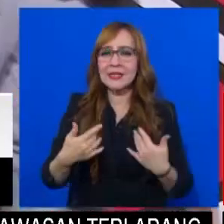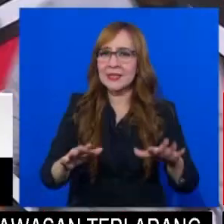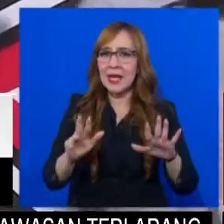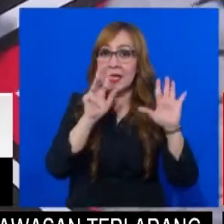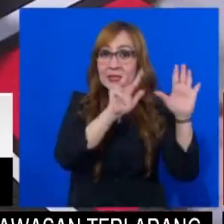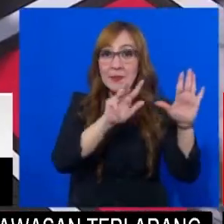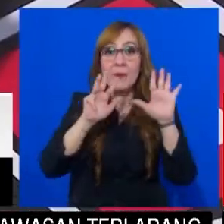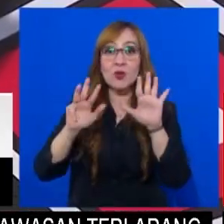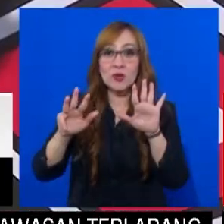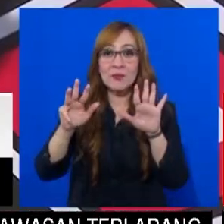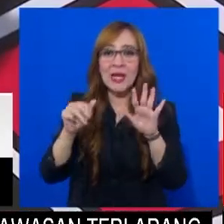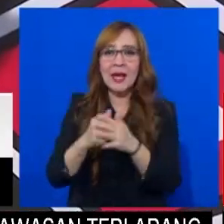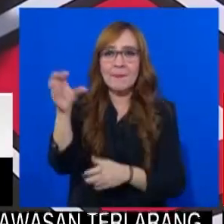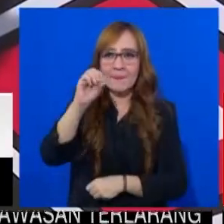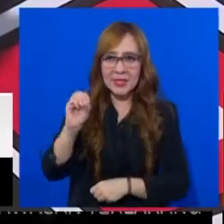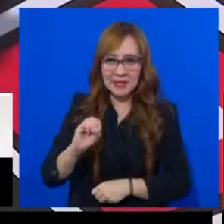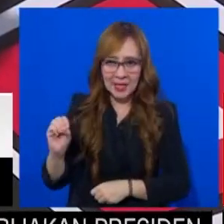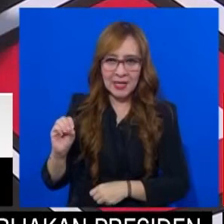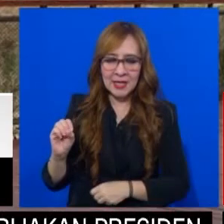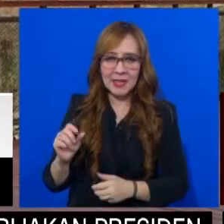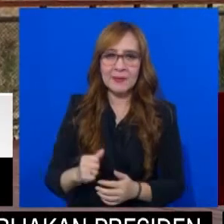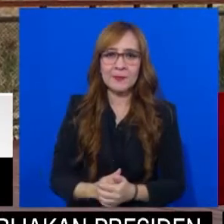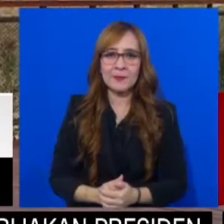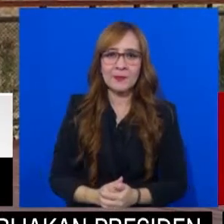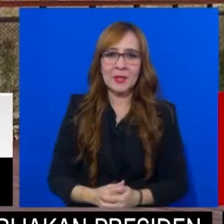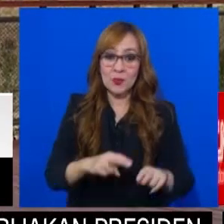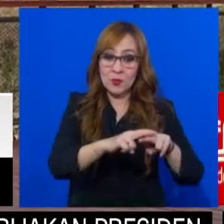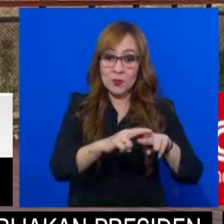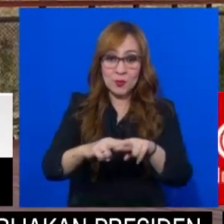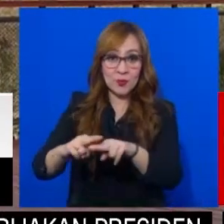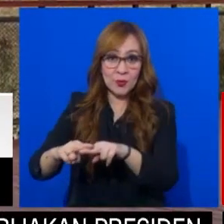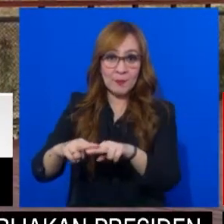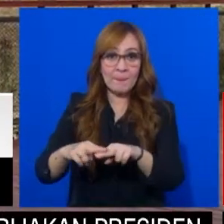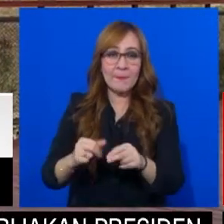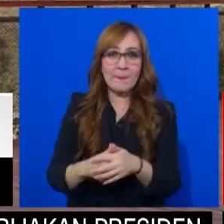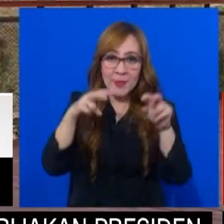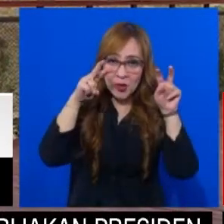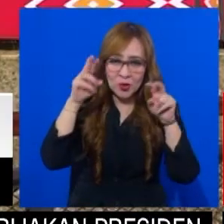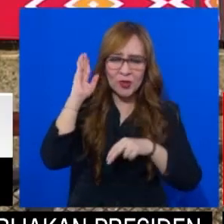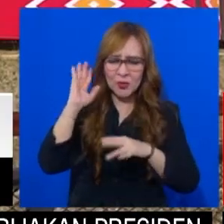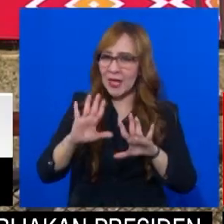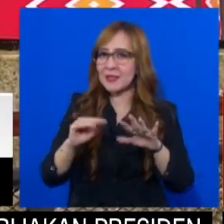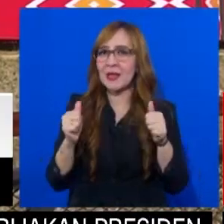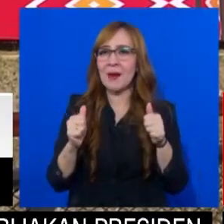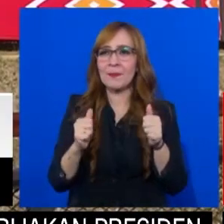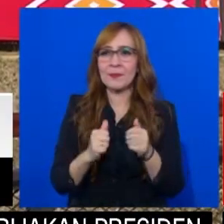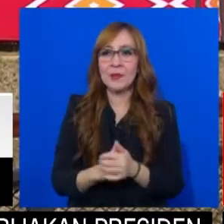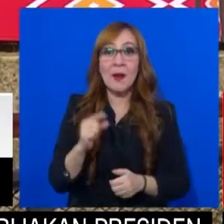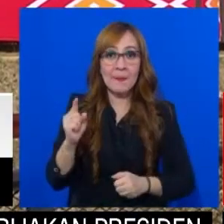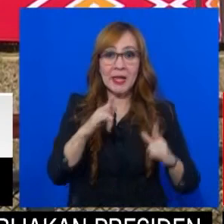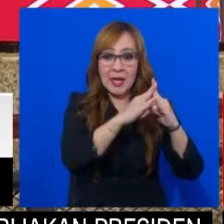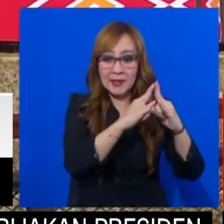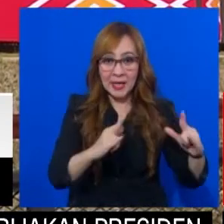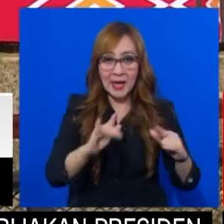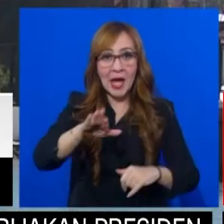venue utama telah selesai dibangun tribun penonton dengan kapasitas 2.600 kursi, baik tribun bertenda maupun tribun